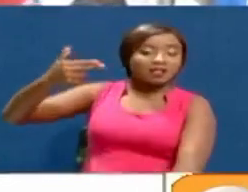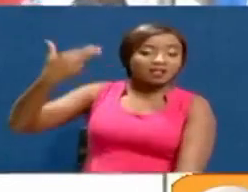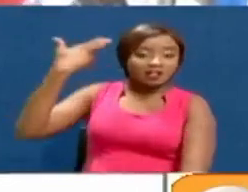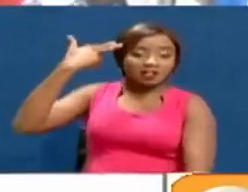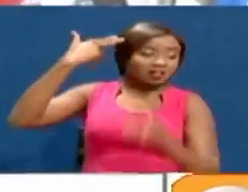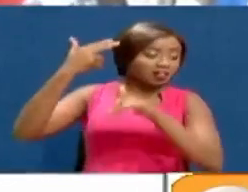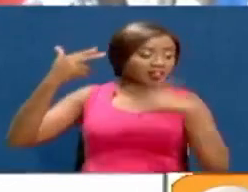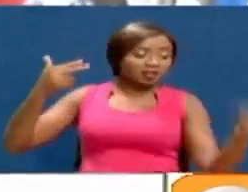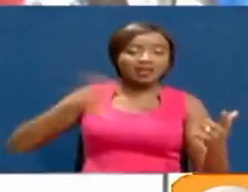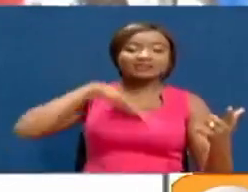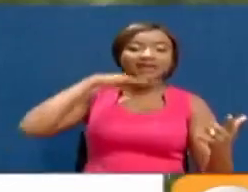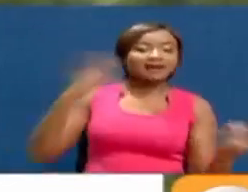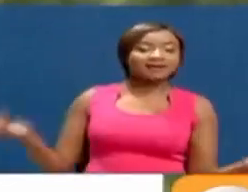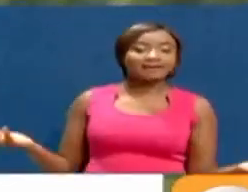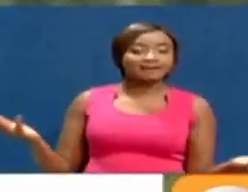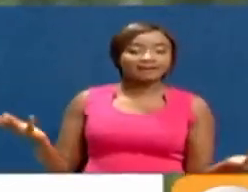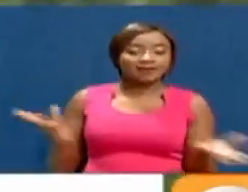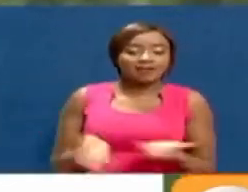imetoka, ameanguka, amekufa.